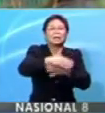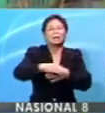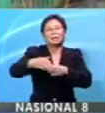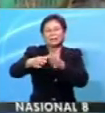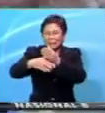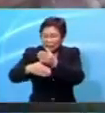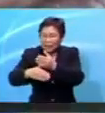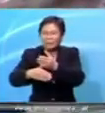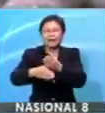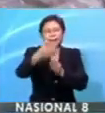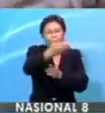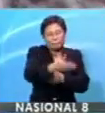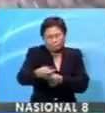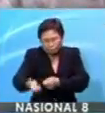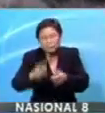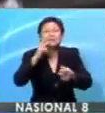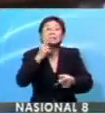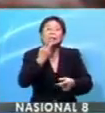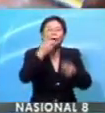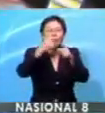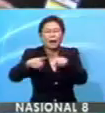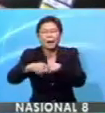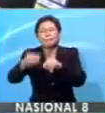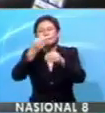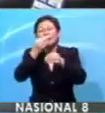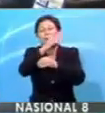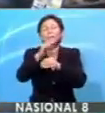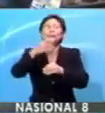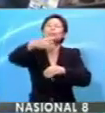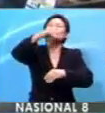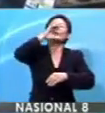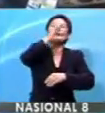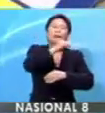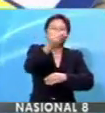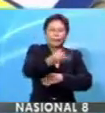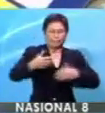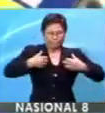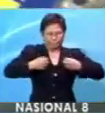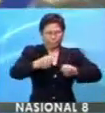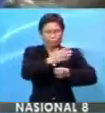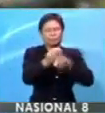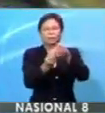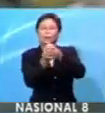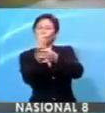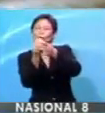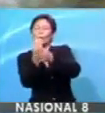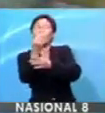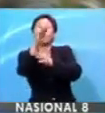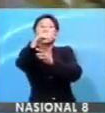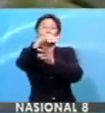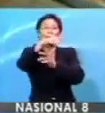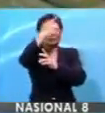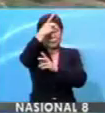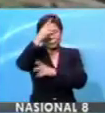danusangan as ek makan dan minuman serta produk kesihatan dan her dat seri Isil